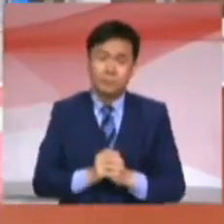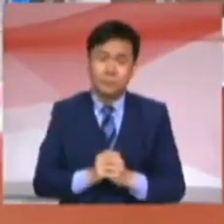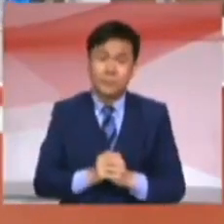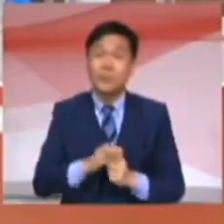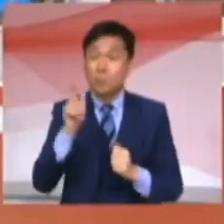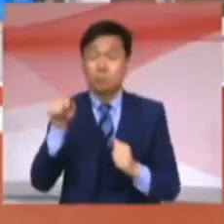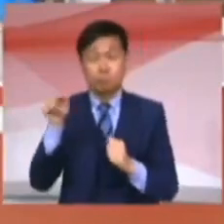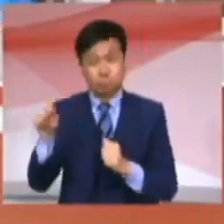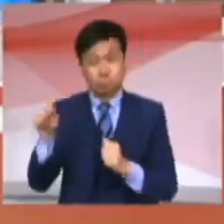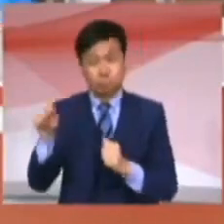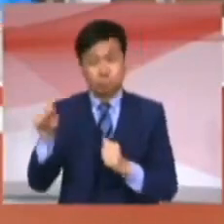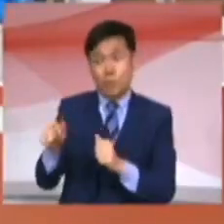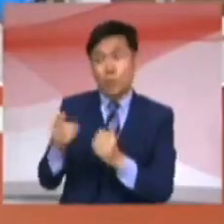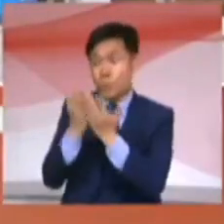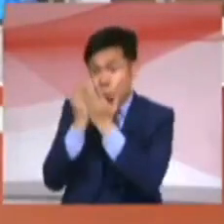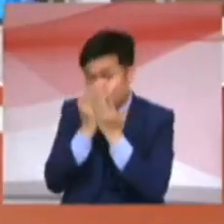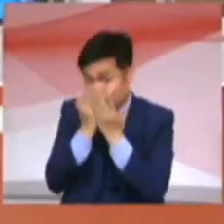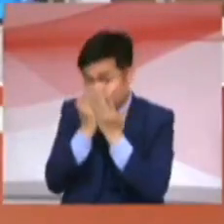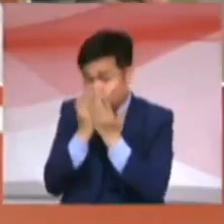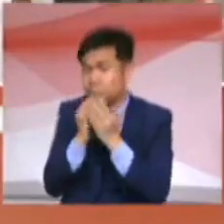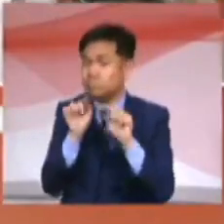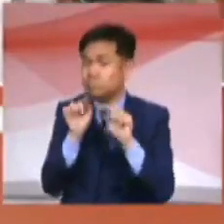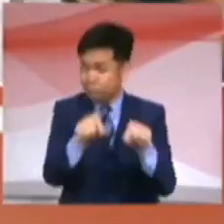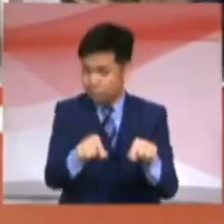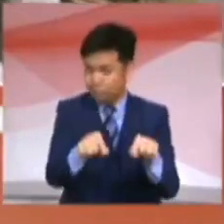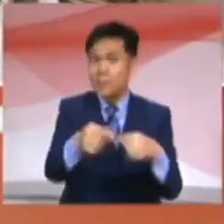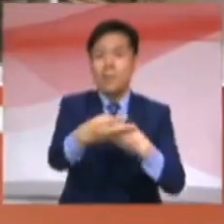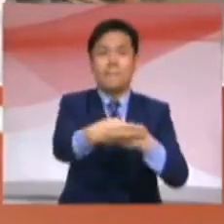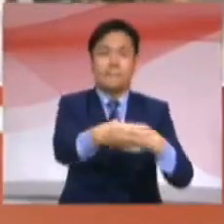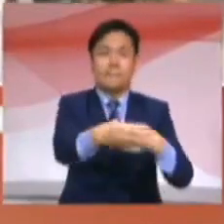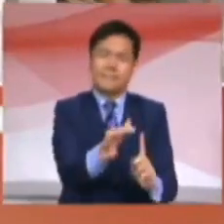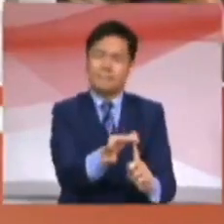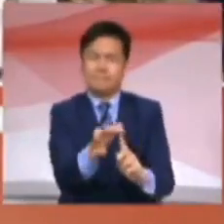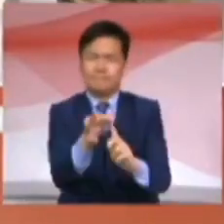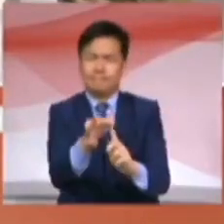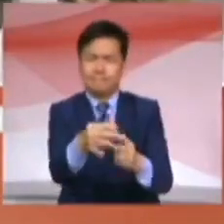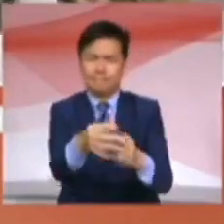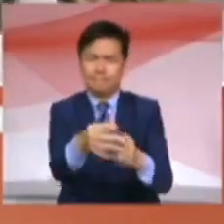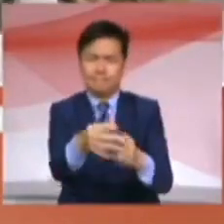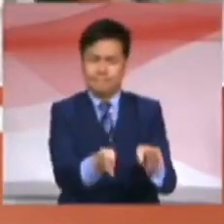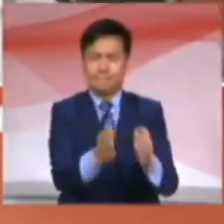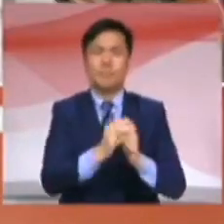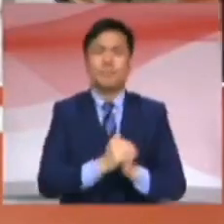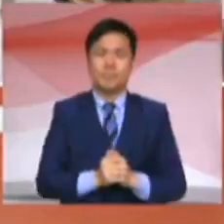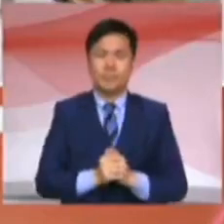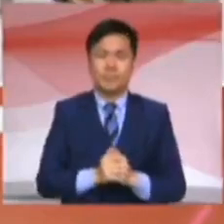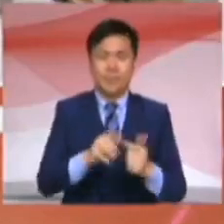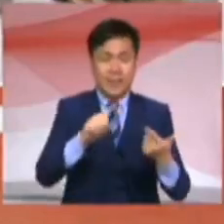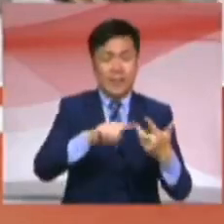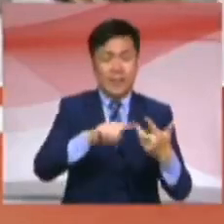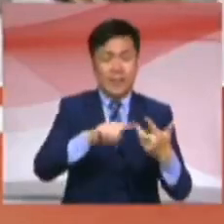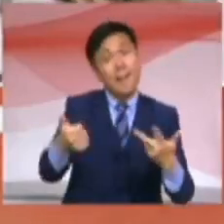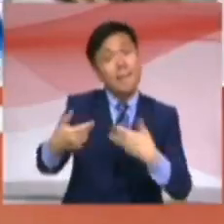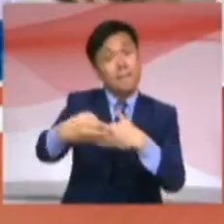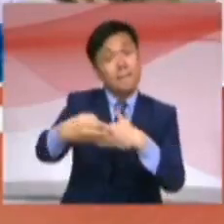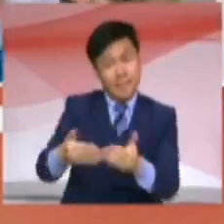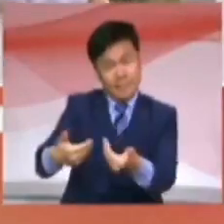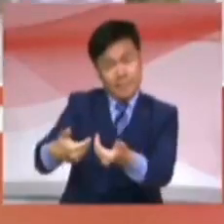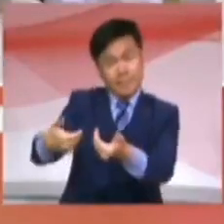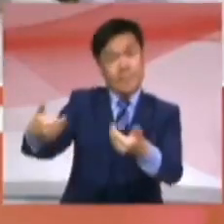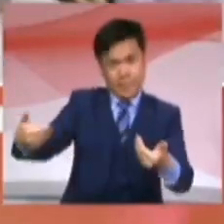untuk keselamatan, murid-murid ini akan ditempatkan di bilik khas. Ada juga bilik isolasi yang